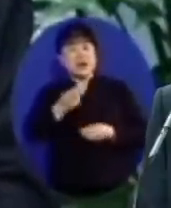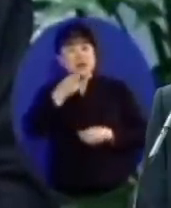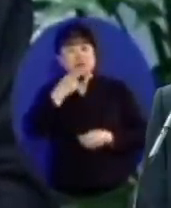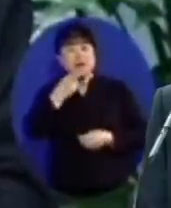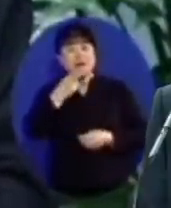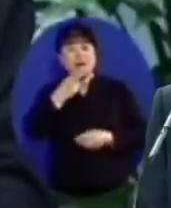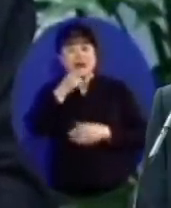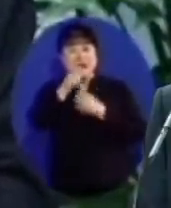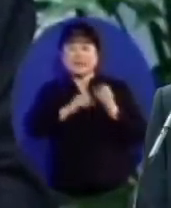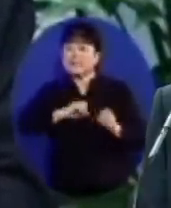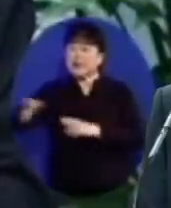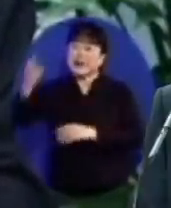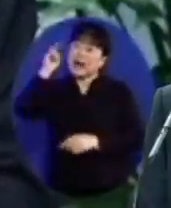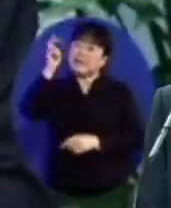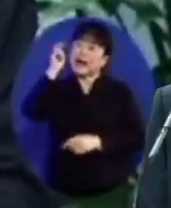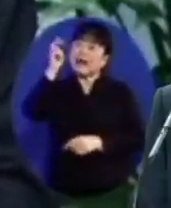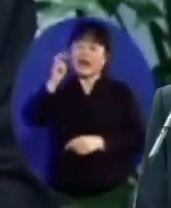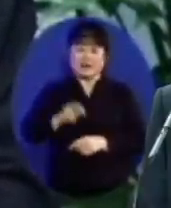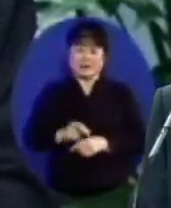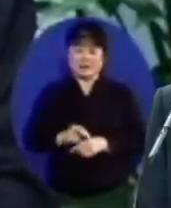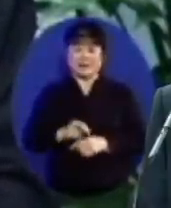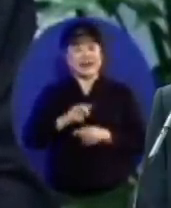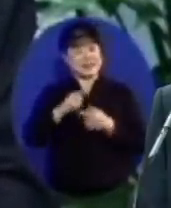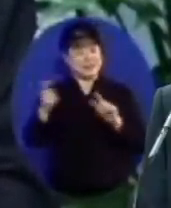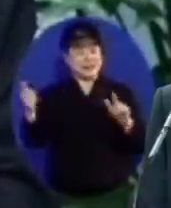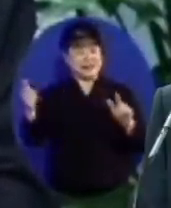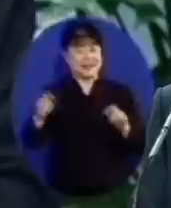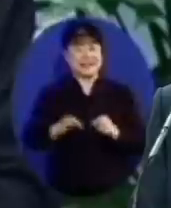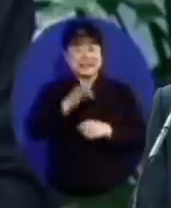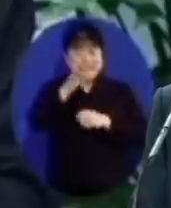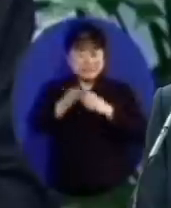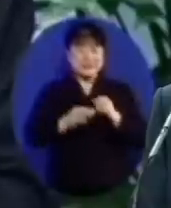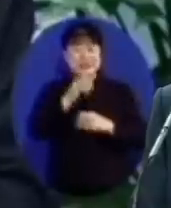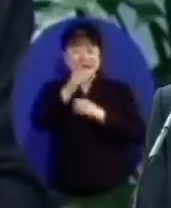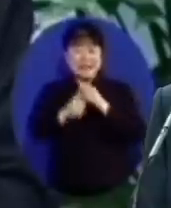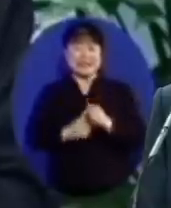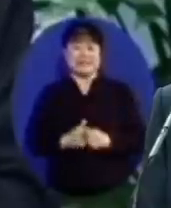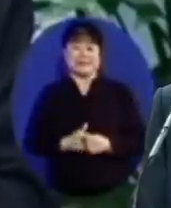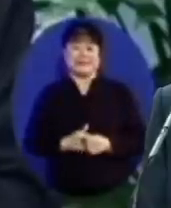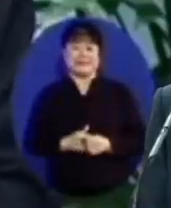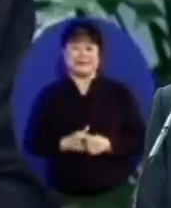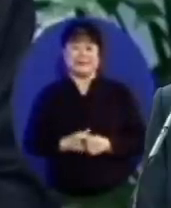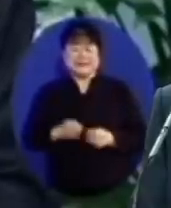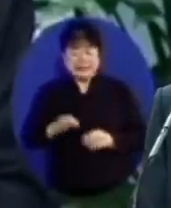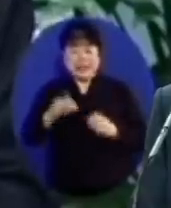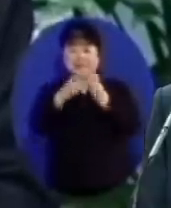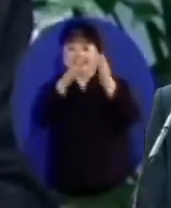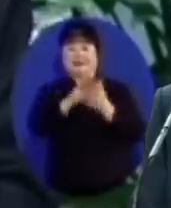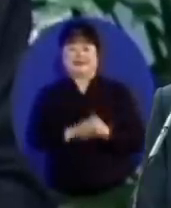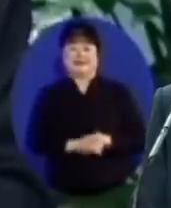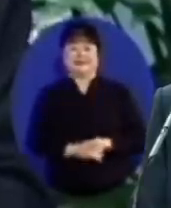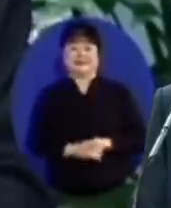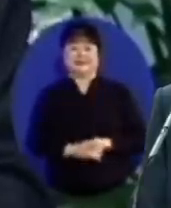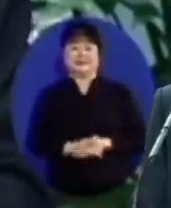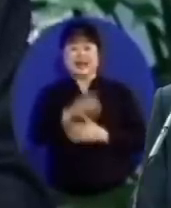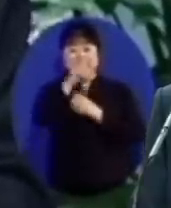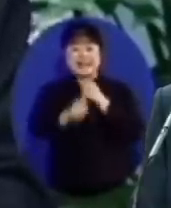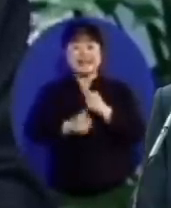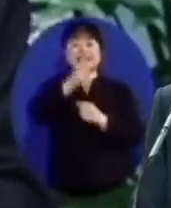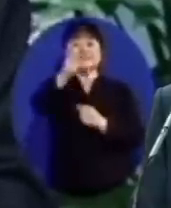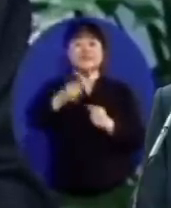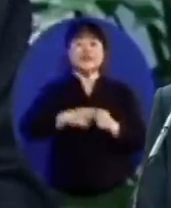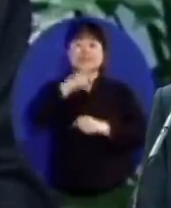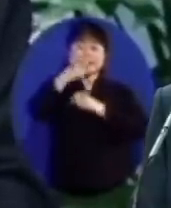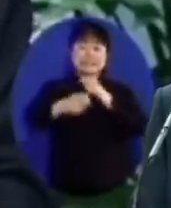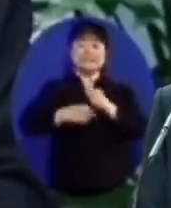못하니 하나님 버리시는가 보다. 무슨 말씀입니까? 10년이면 하나님이 딱 한 순간밖에 안 되는 것입니다. 하나님은